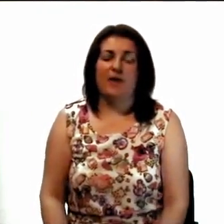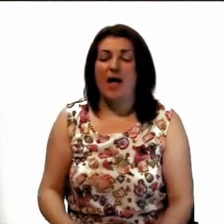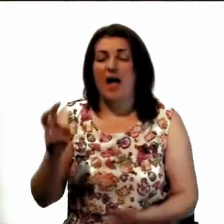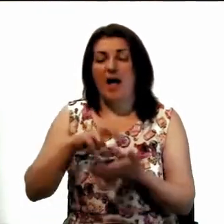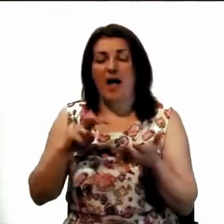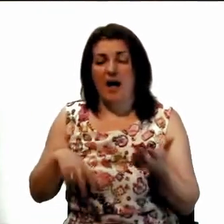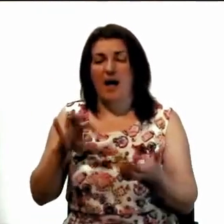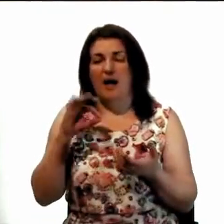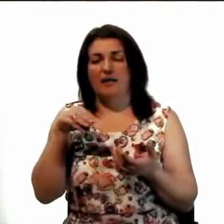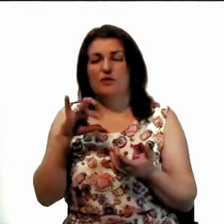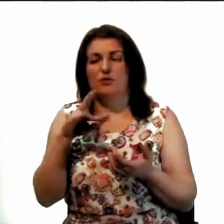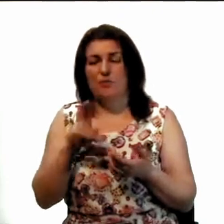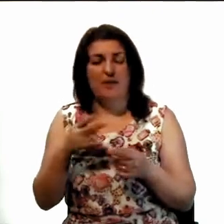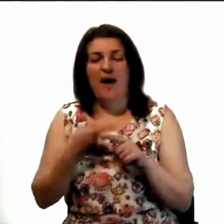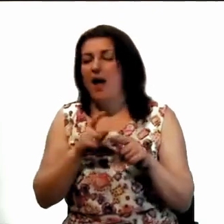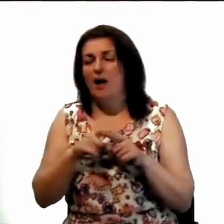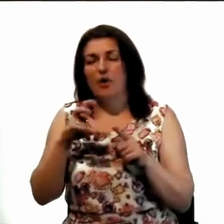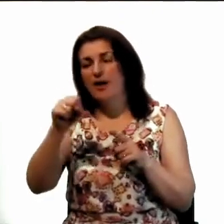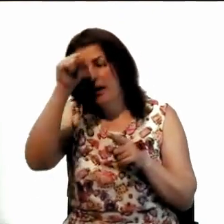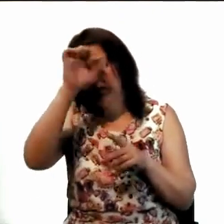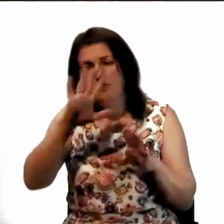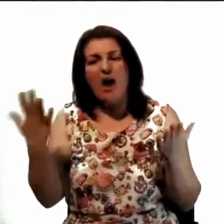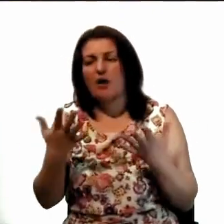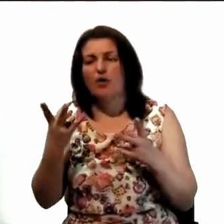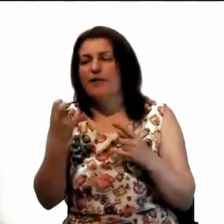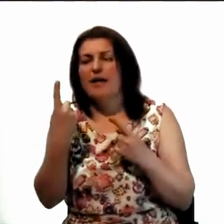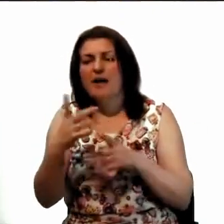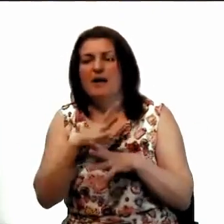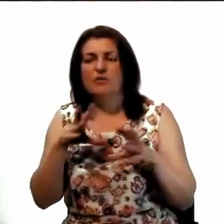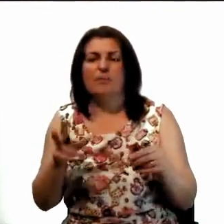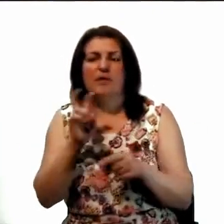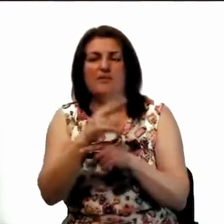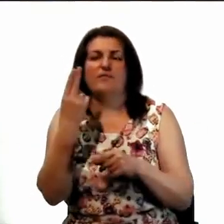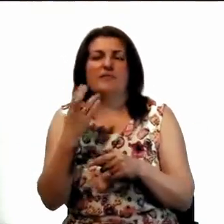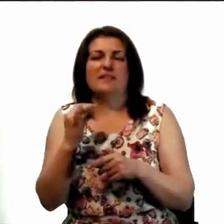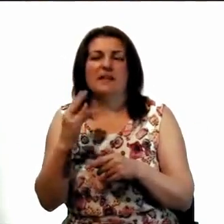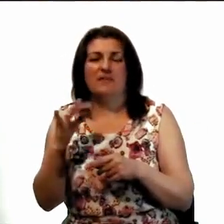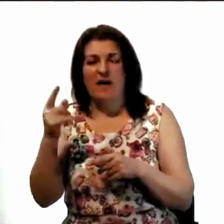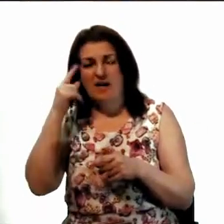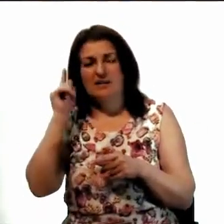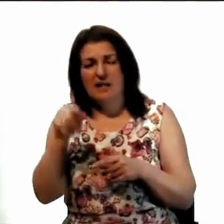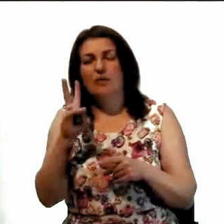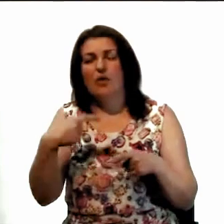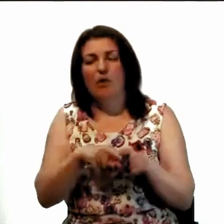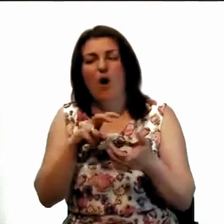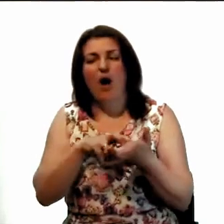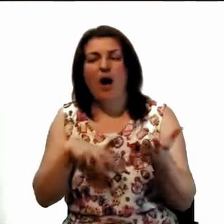Отступник – это не грешник, который ни разу не был в церкви. Знаете, кто отступник?